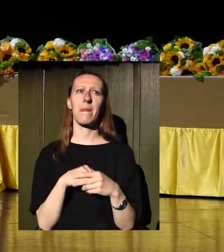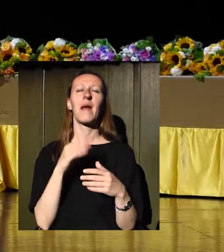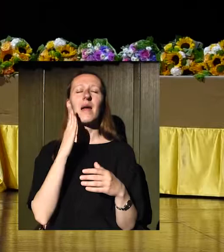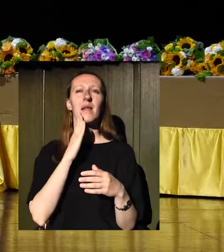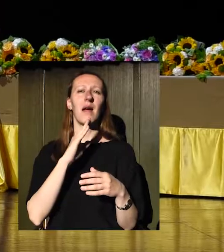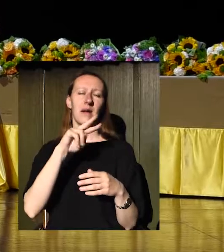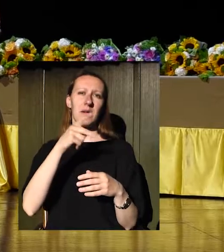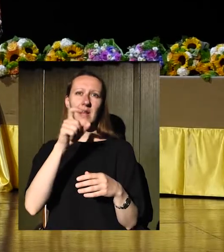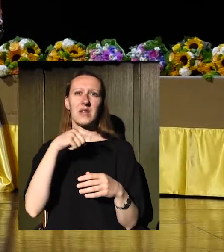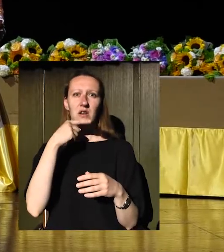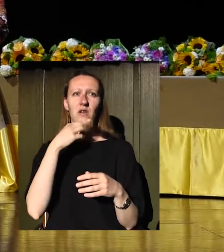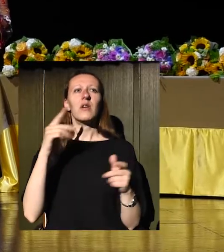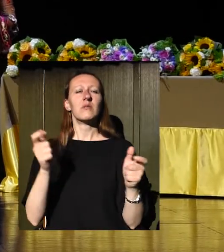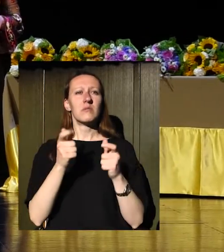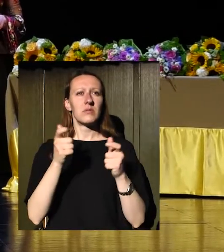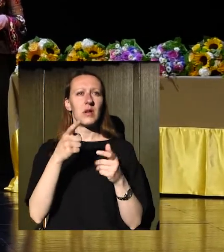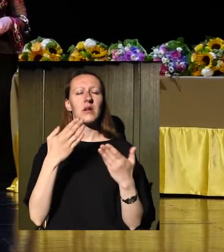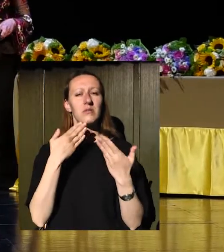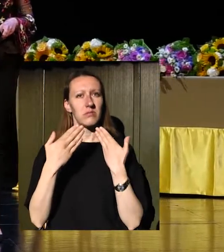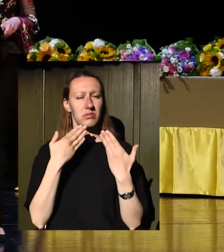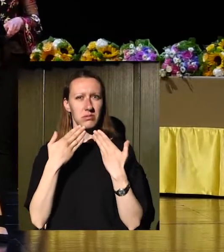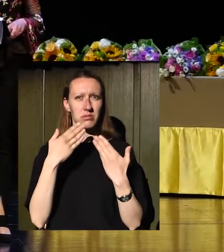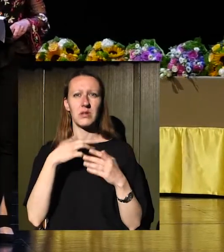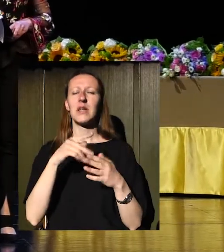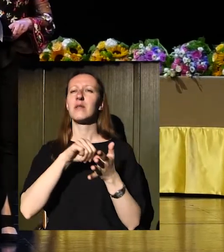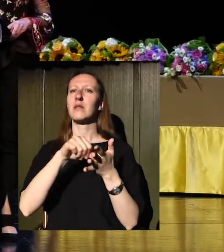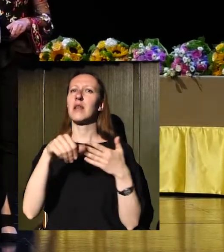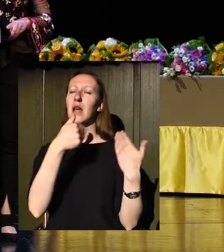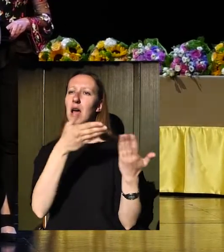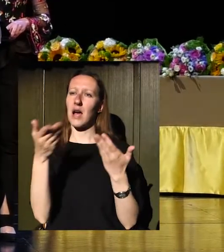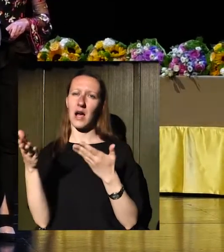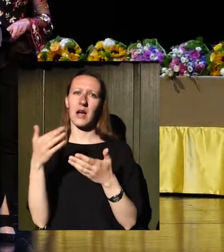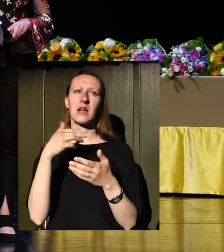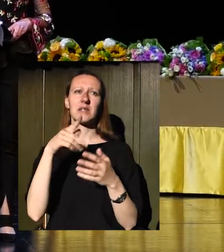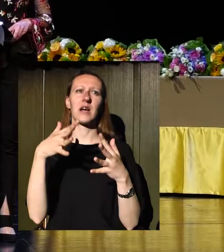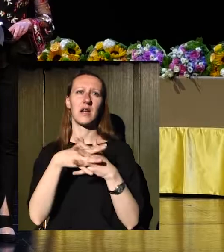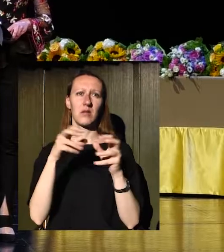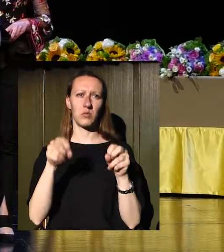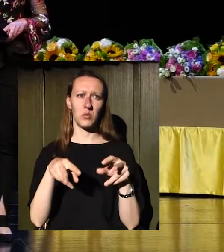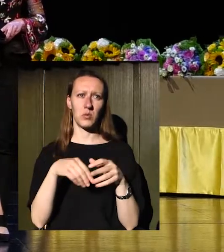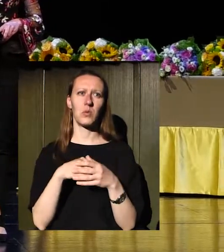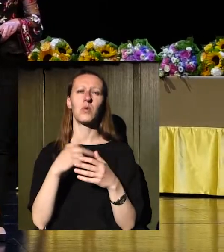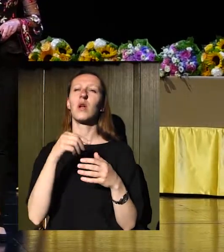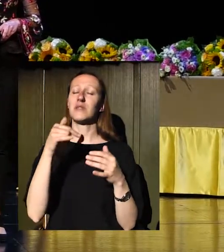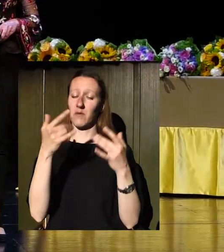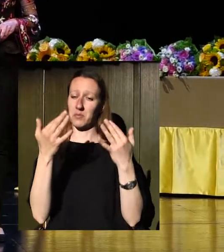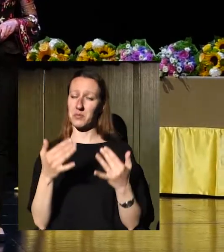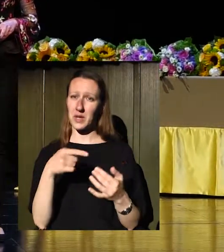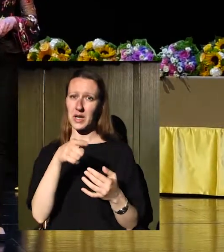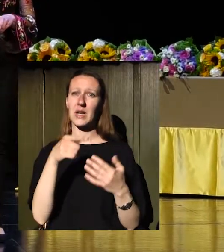stimati spettatori, benvenuti alla cerimonia di conferimento dei premi e riconoscimenti pubblici della città di Pola in occasione